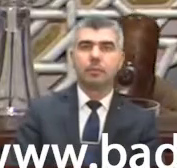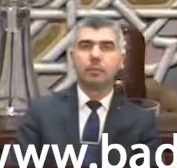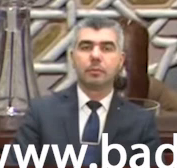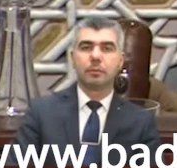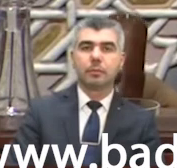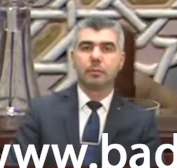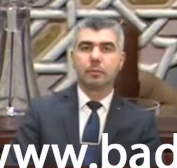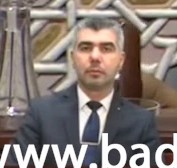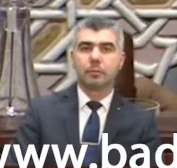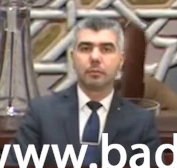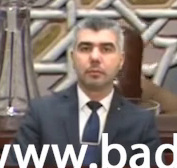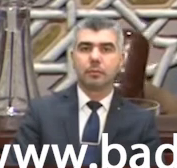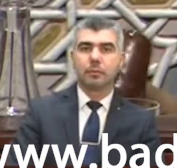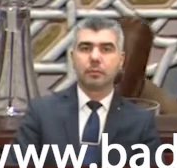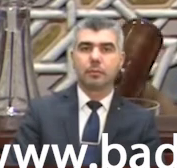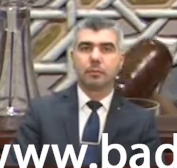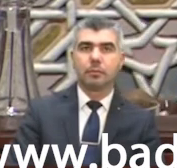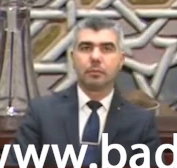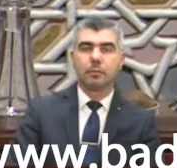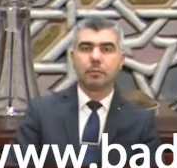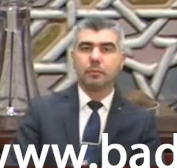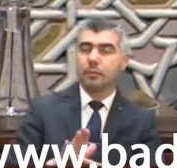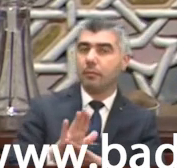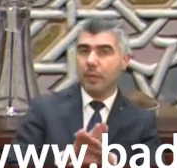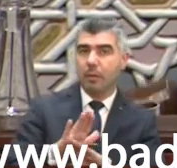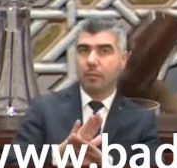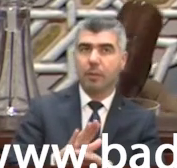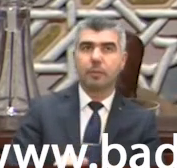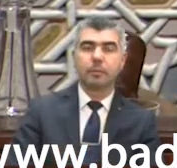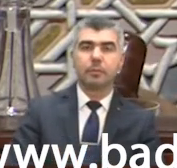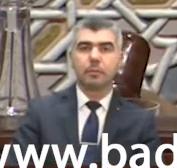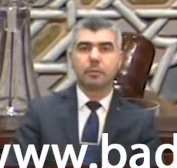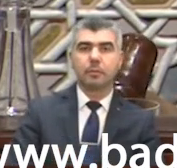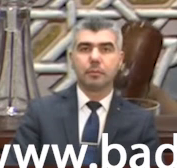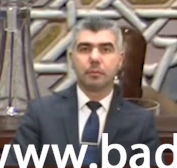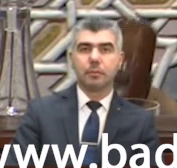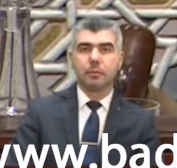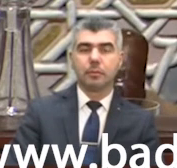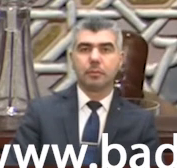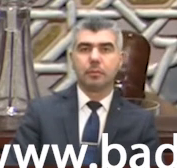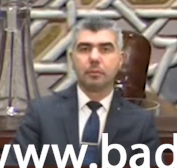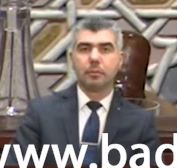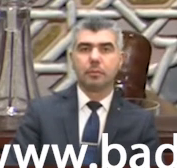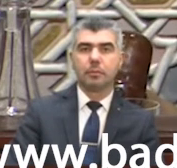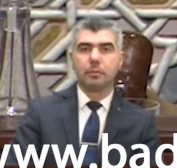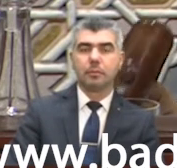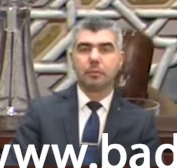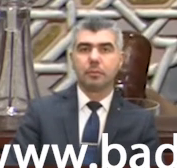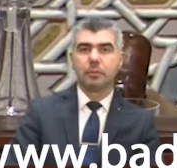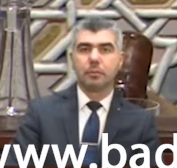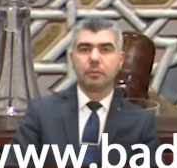إلا سمحتوا إلا سمحتوا السادة النواب، السادة النواب، السادة النواب، إلا سمحتوا